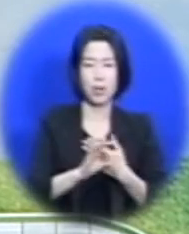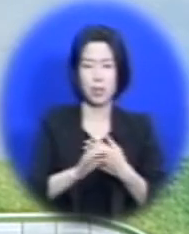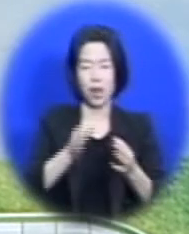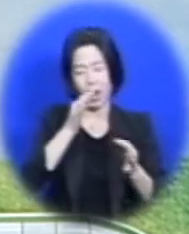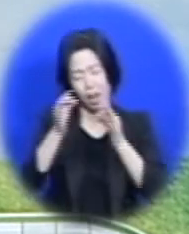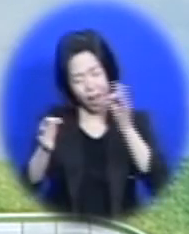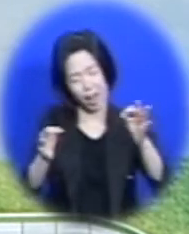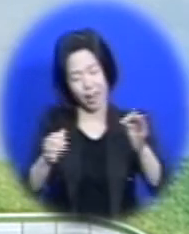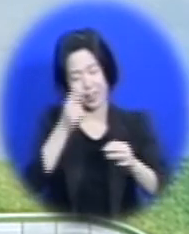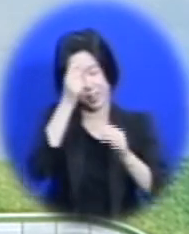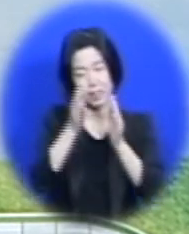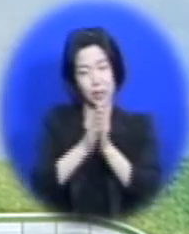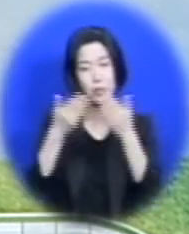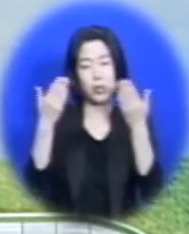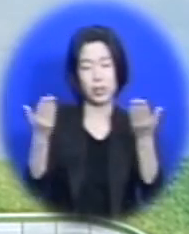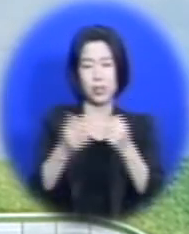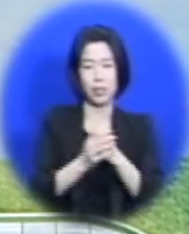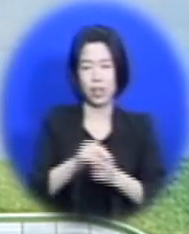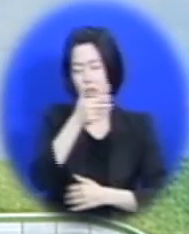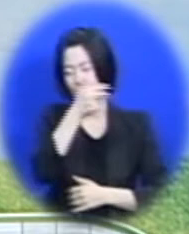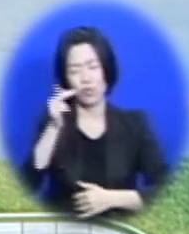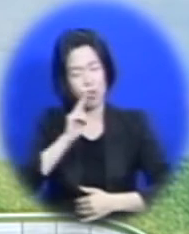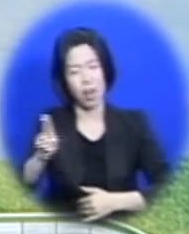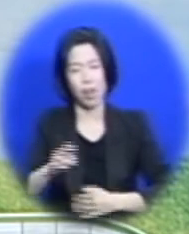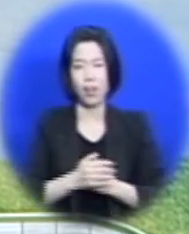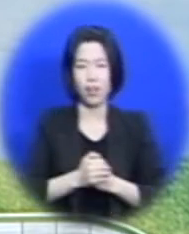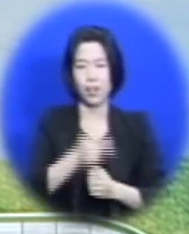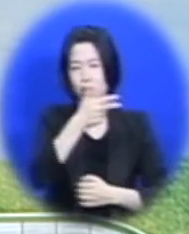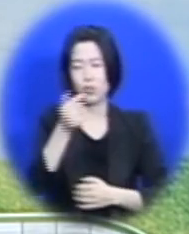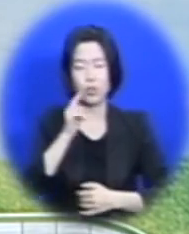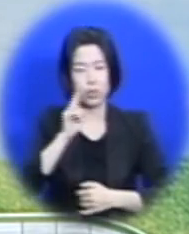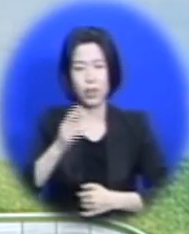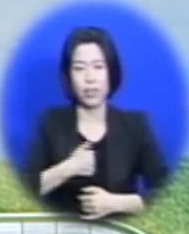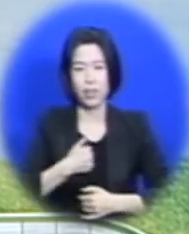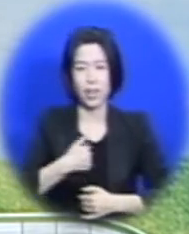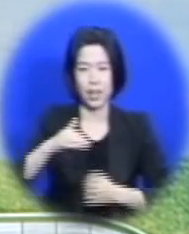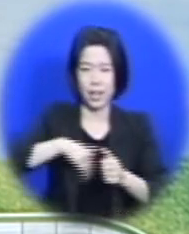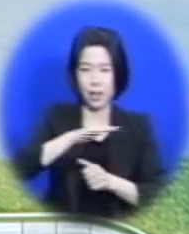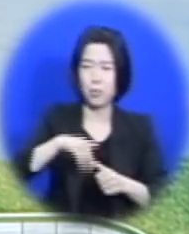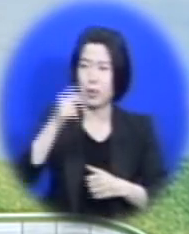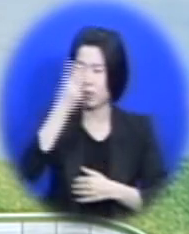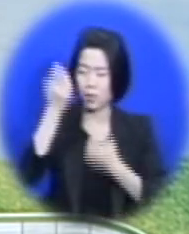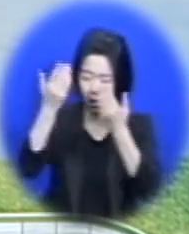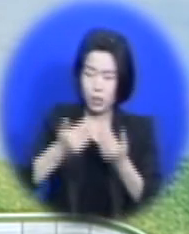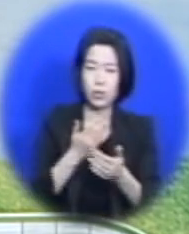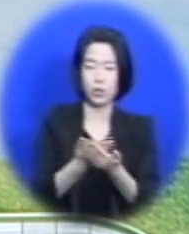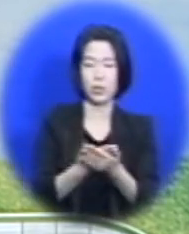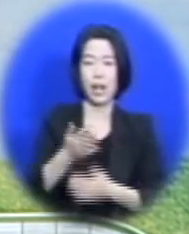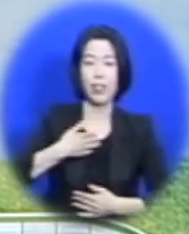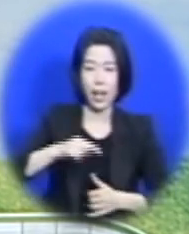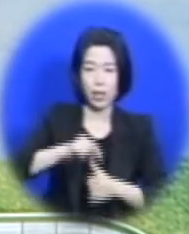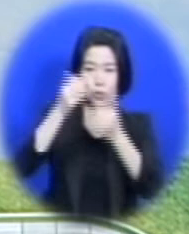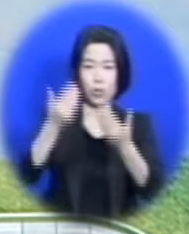비명 같은 기도를 하나님께 드리지요. 주여라고 부르고 주여 내 형편을 돌아보아 주십시오. 주여 나를